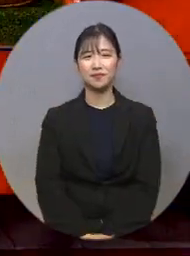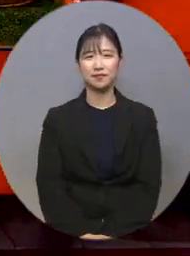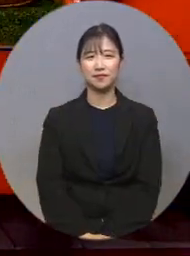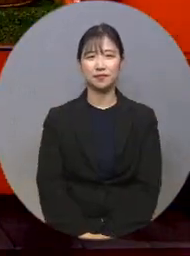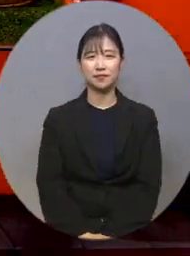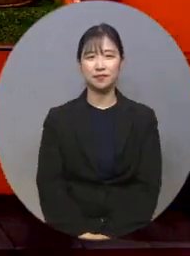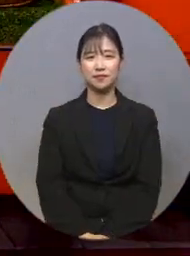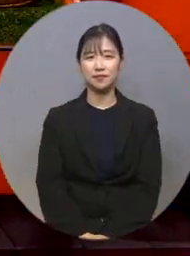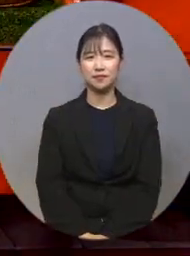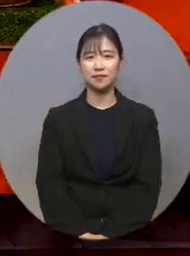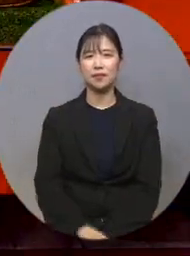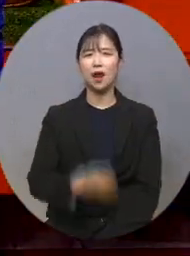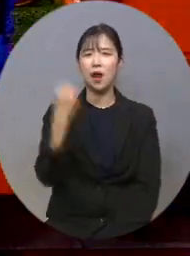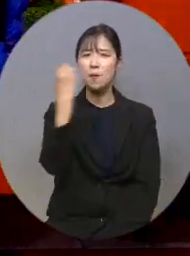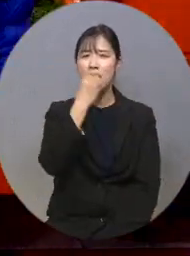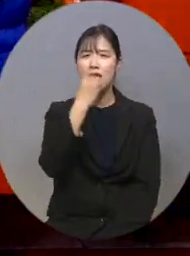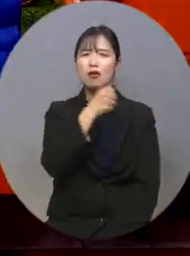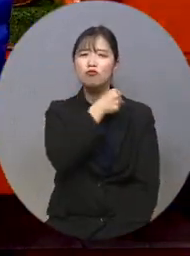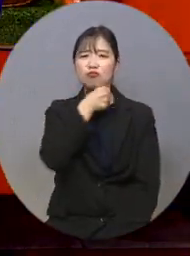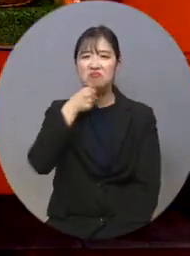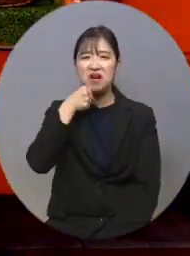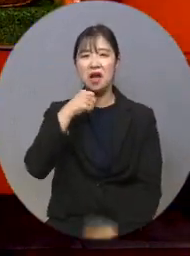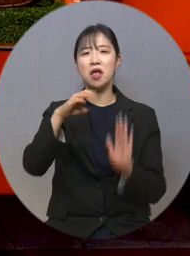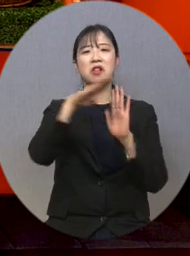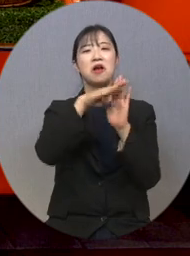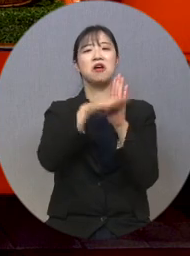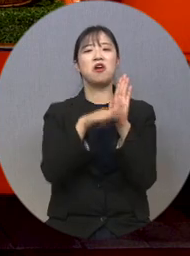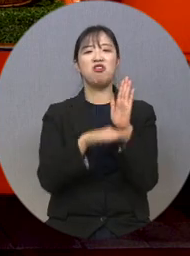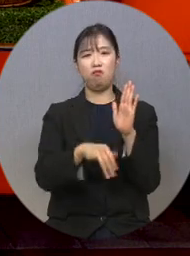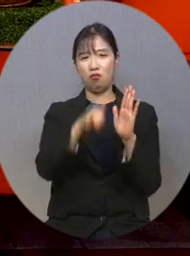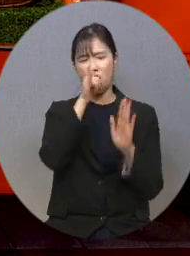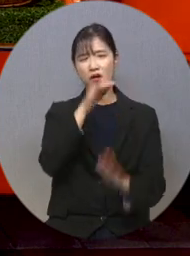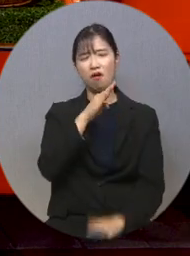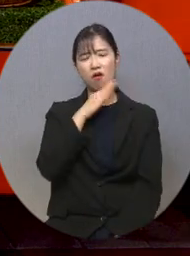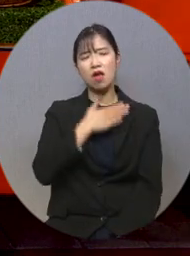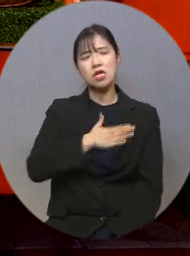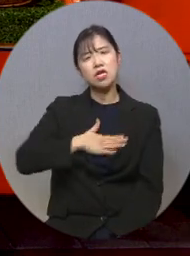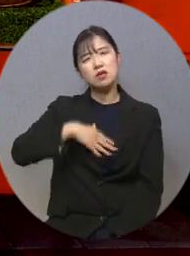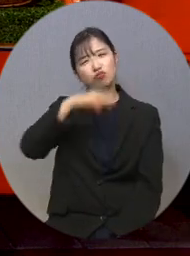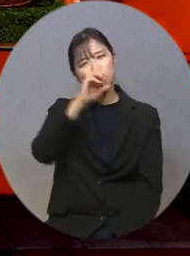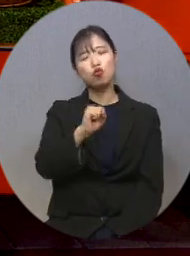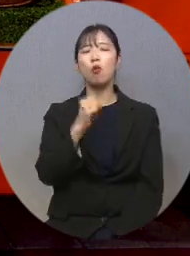이 매운맛도 격이 있거든요. 격이 있네. 어쩜 이렇게 기분